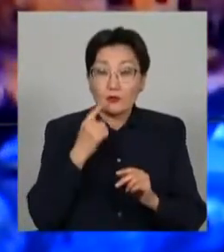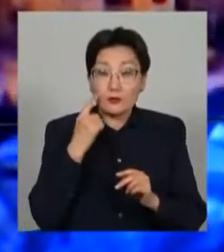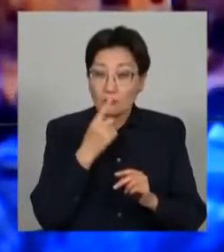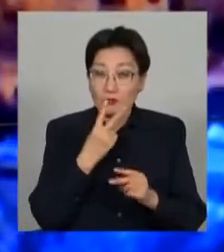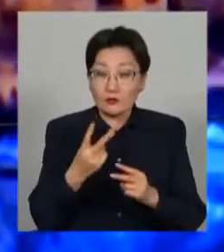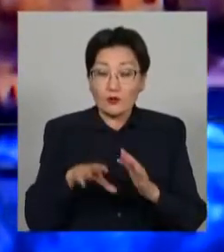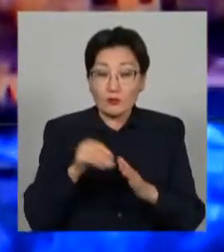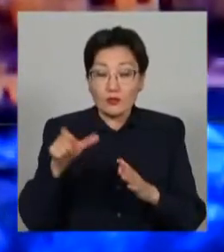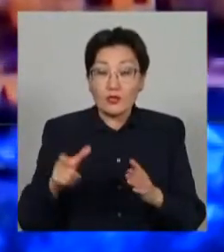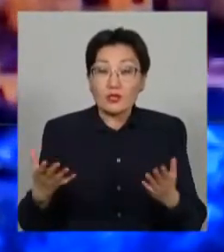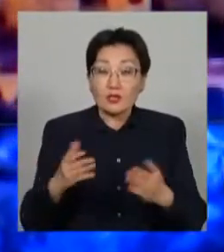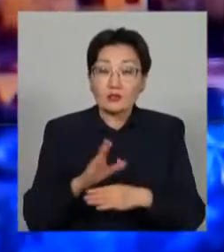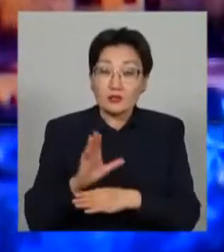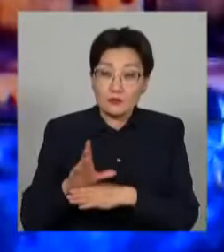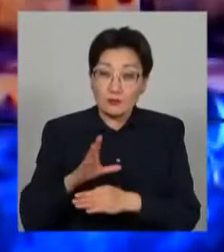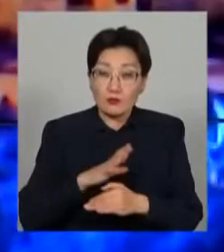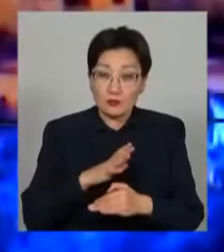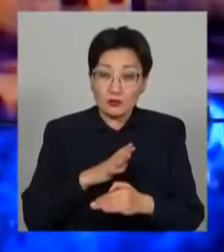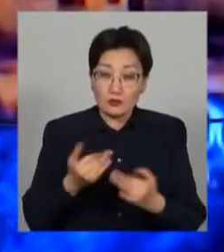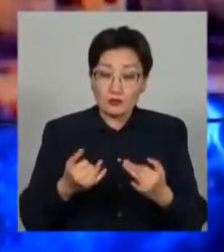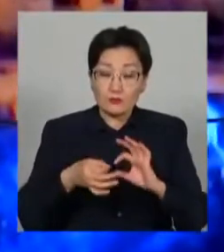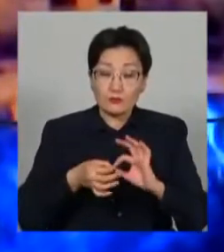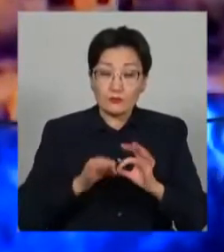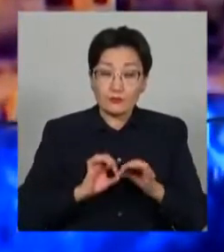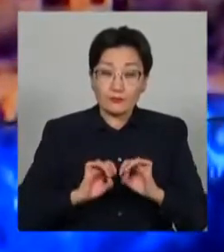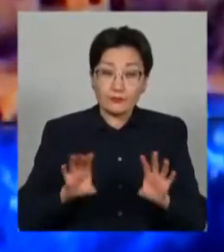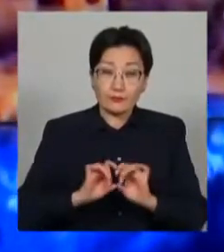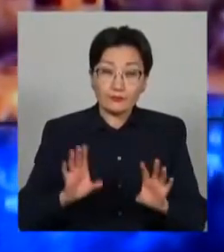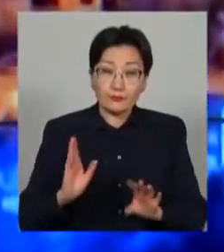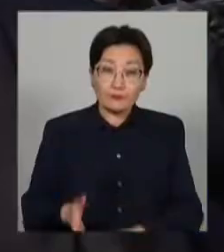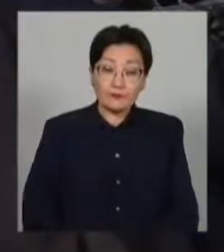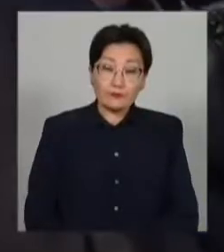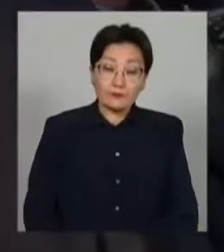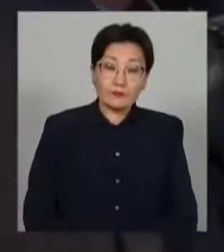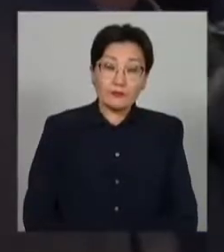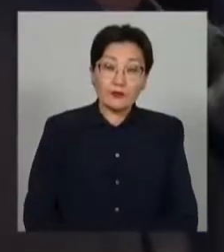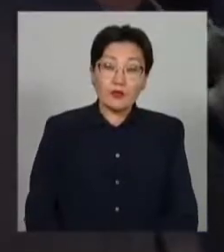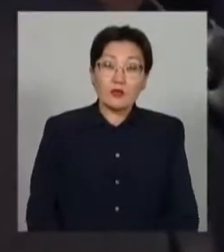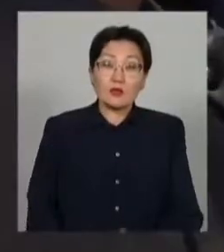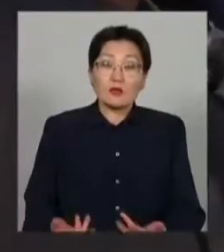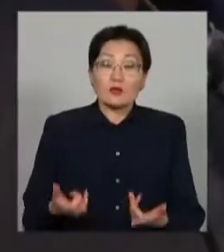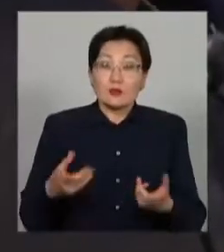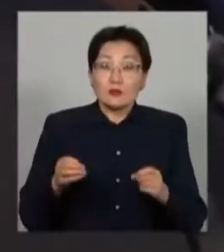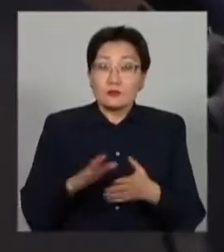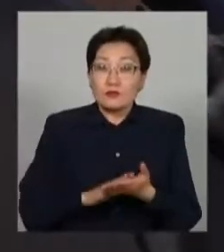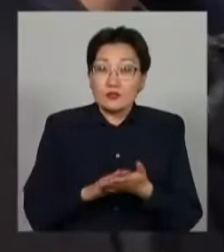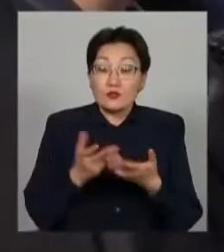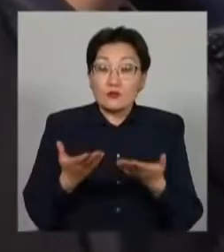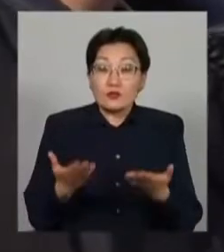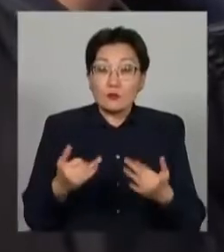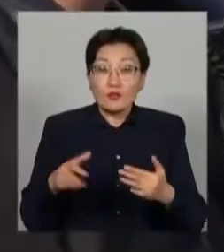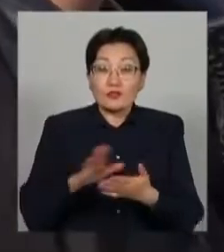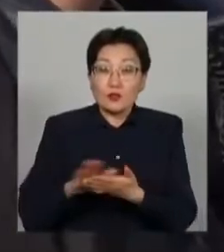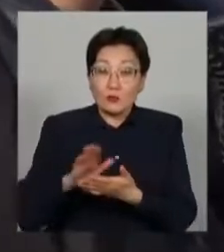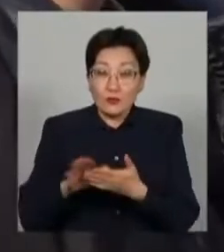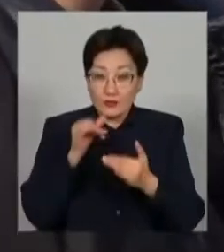депутаттар жауаптыларға қандай тапсырмалар жүктеді. Толығырақ тілші тарқатады. Да нигде ничего не двигается. Вот я уборку